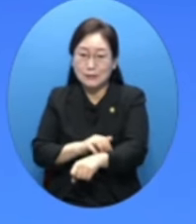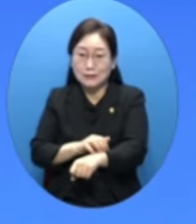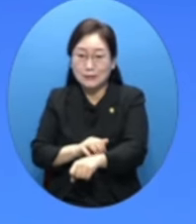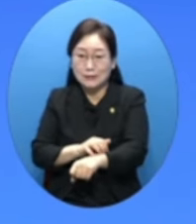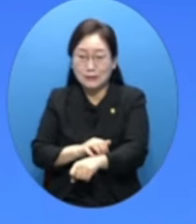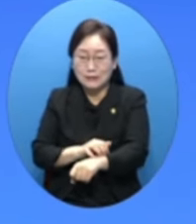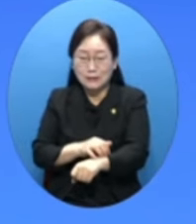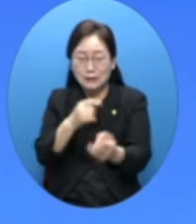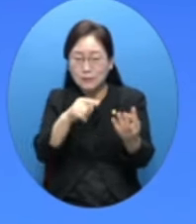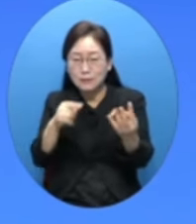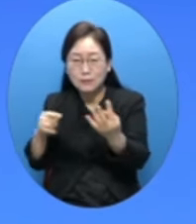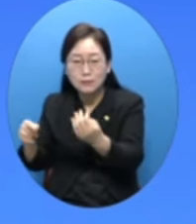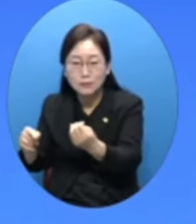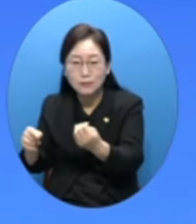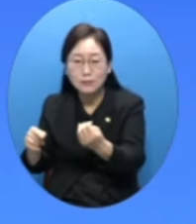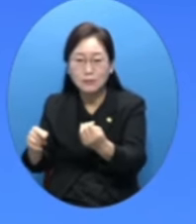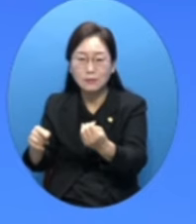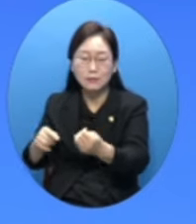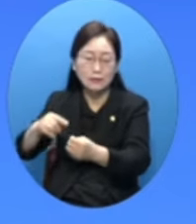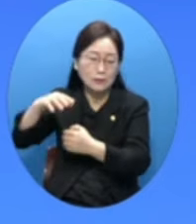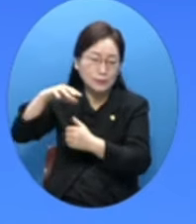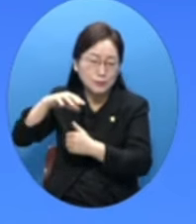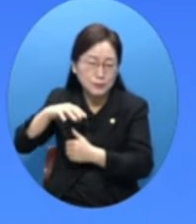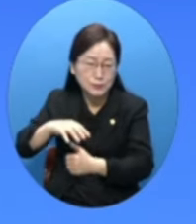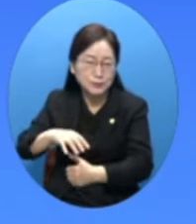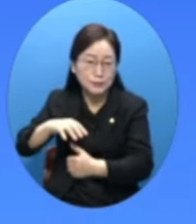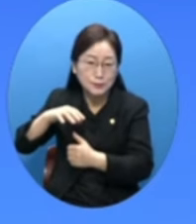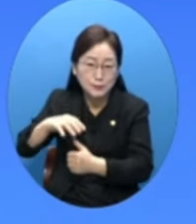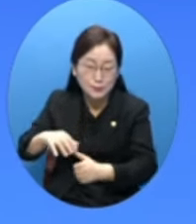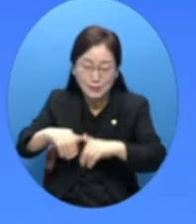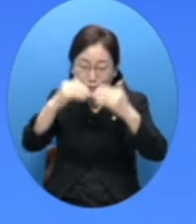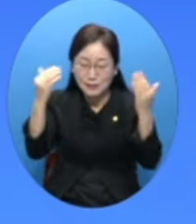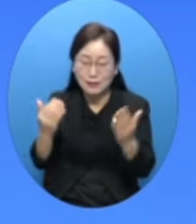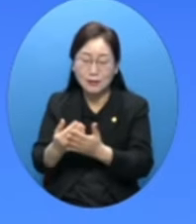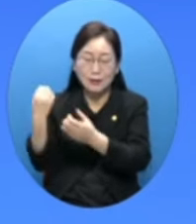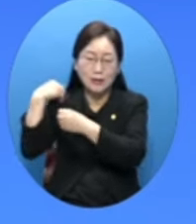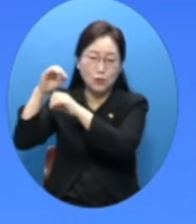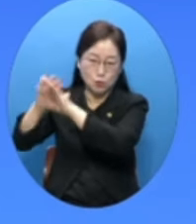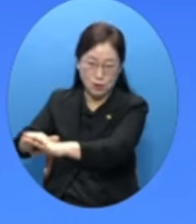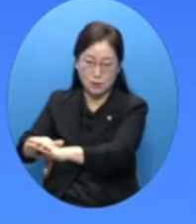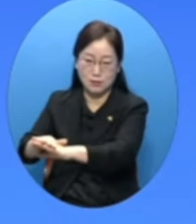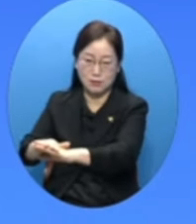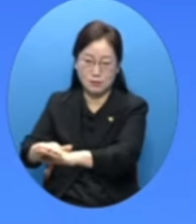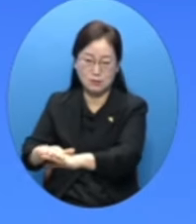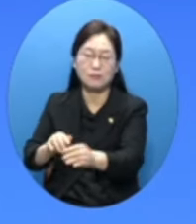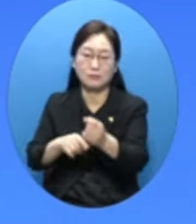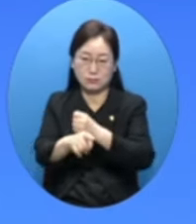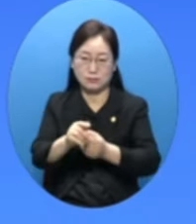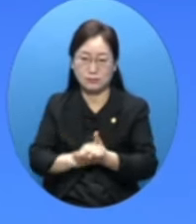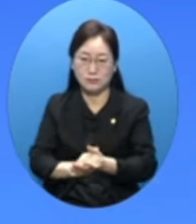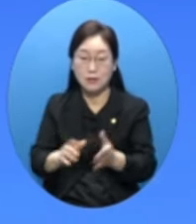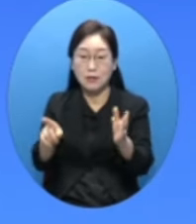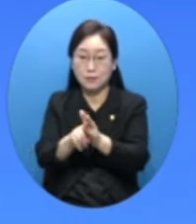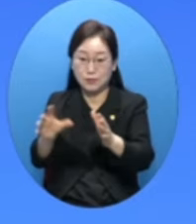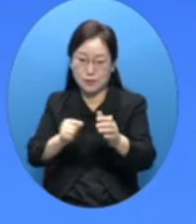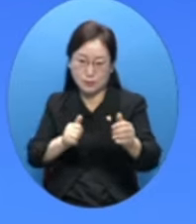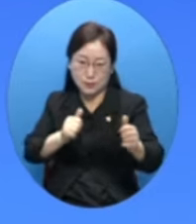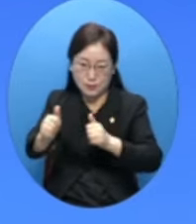것들을, 마음을 짓누르고 있는 이런 것들을 다 내려놓으라고 말씀하고 있는 것입니다. 믿음으로 전쟁에 나갈